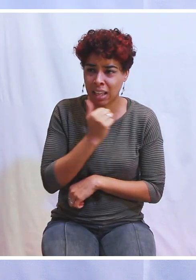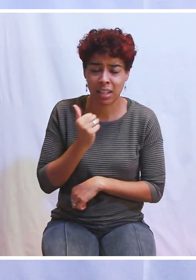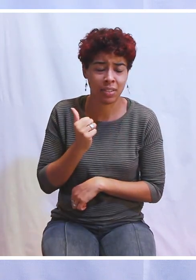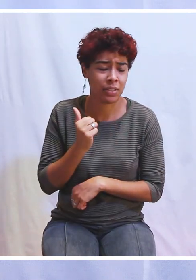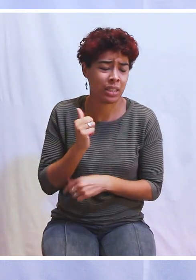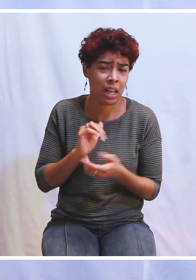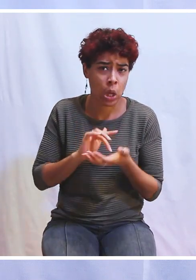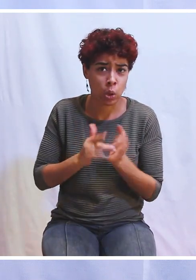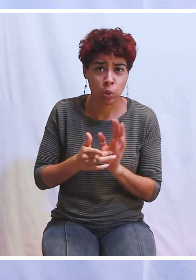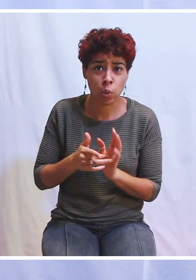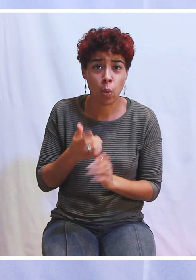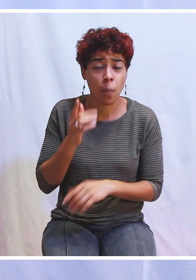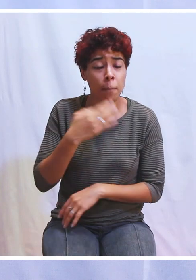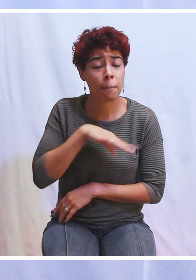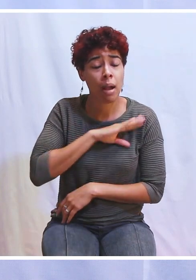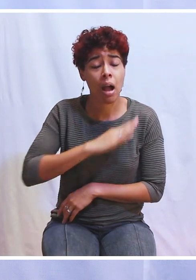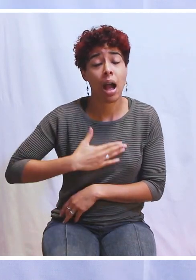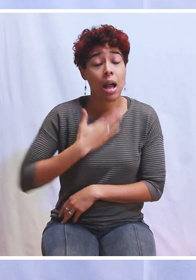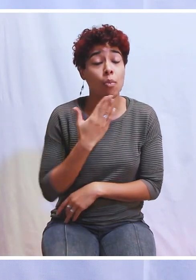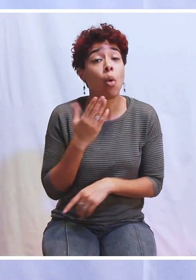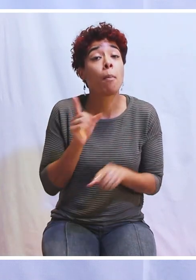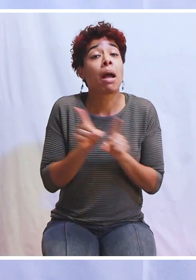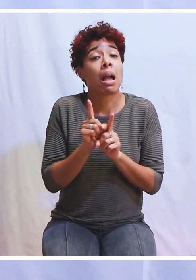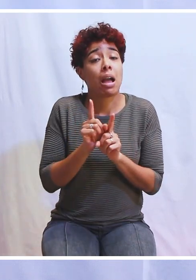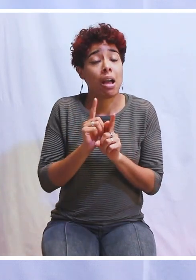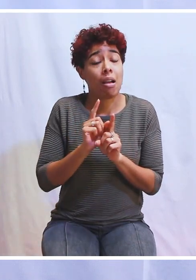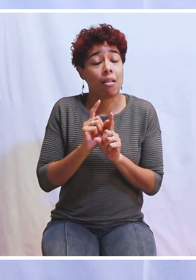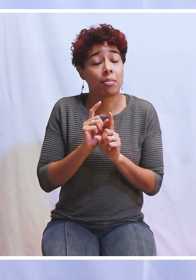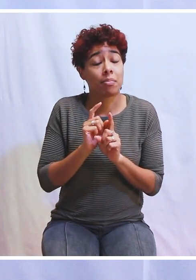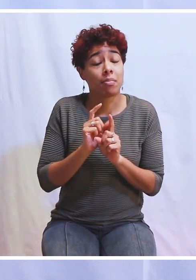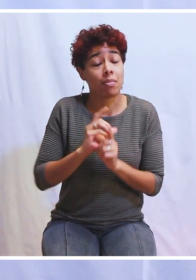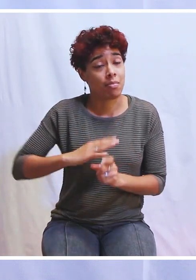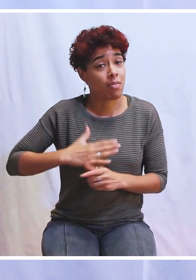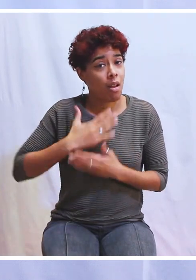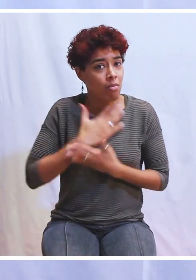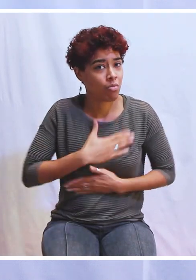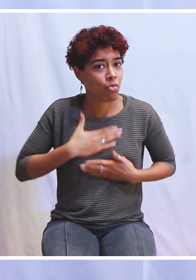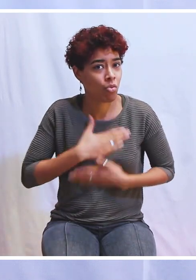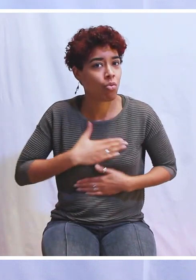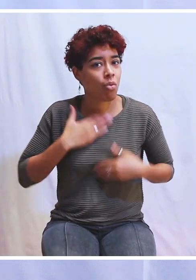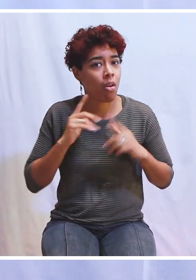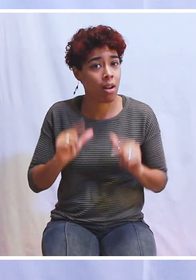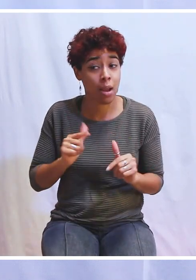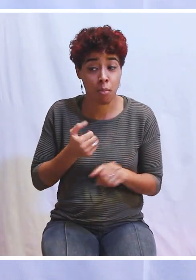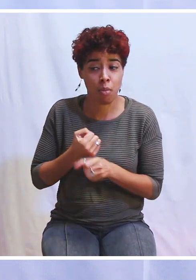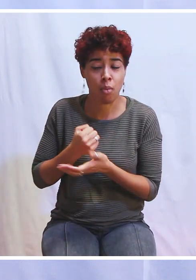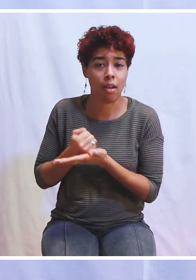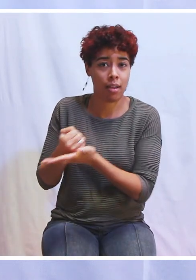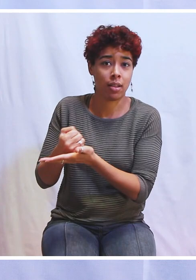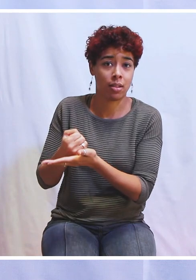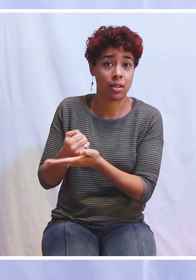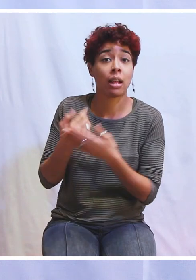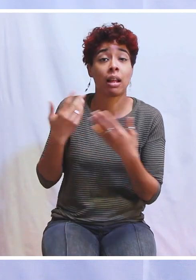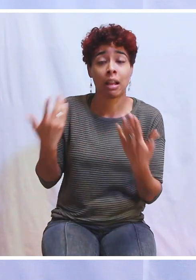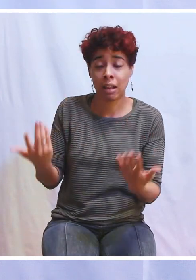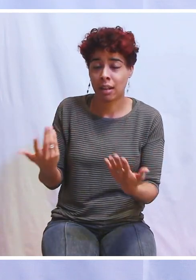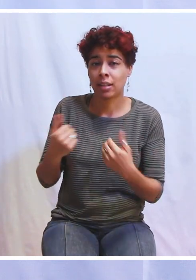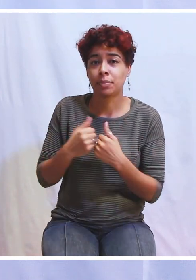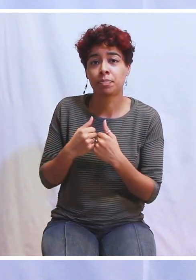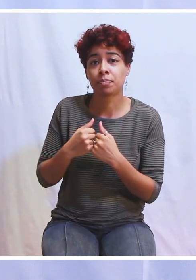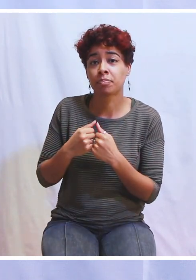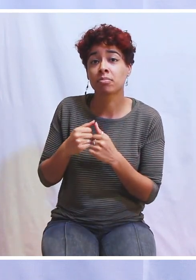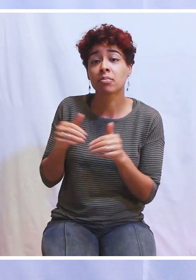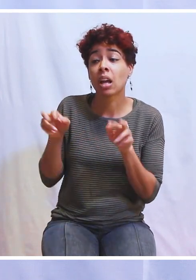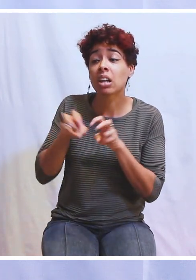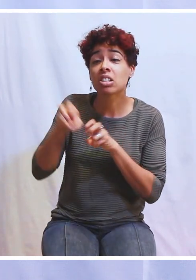par amour et avec joie pour la personne qu'elle veut aider. On voit que Jacob, lui, sacrifie son avenir avec Ésaü.